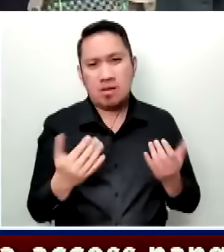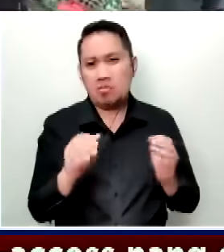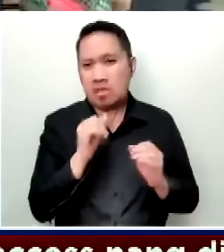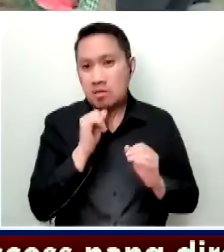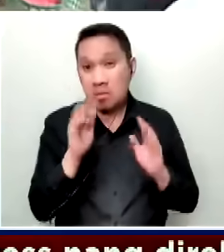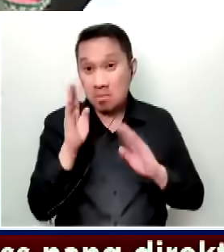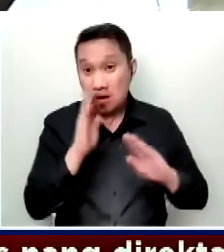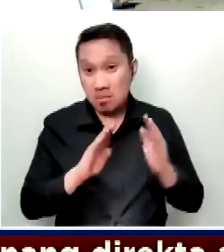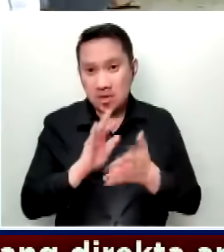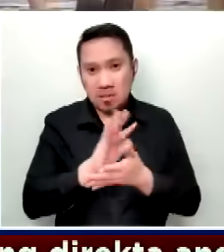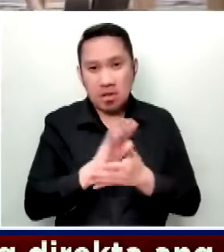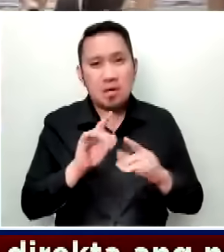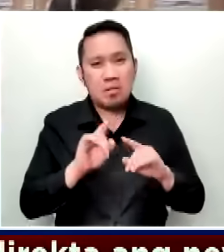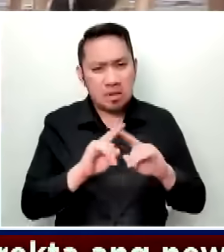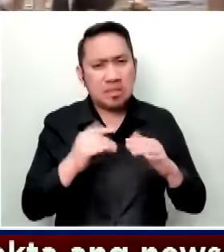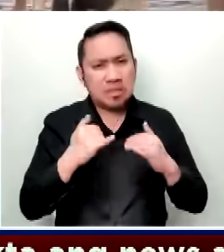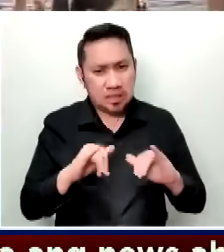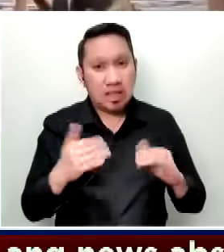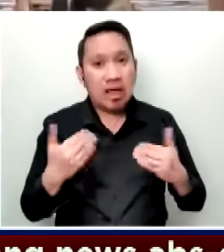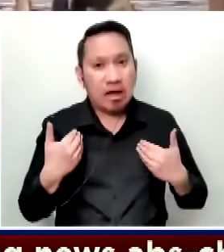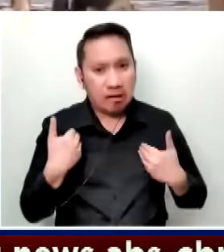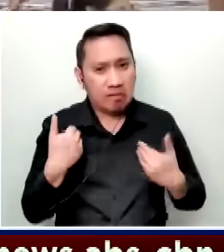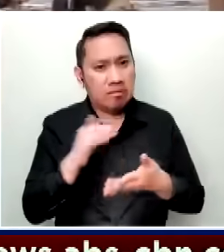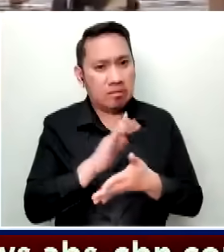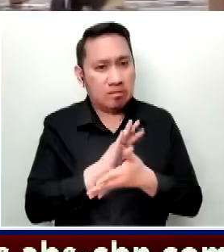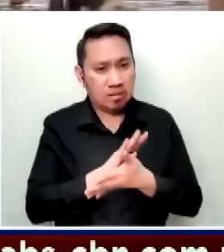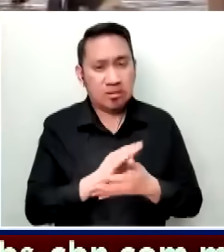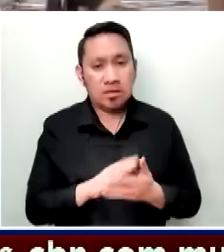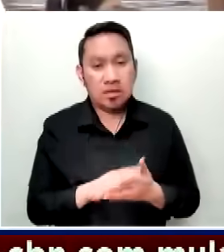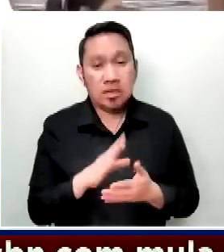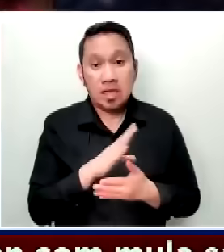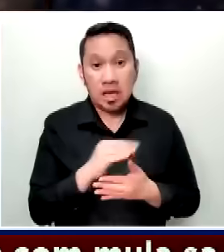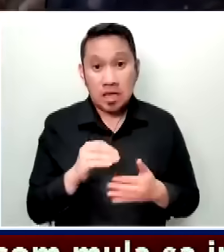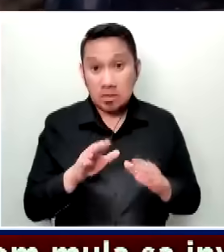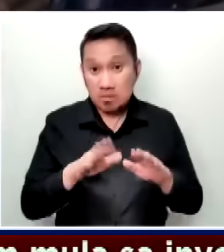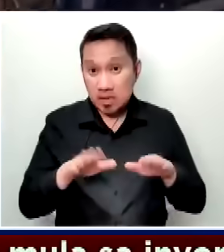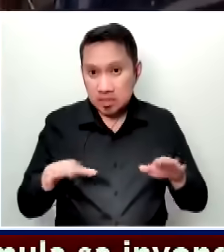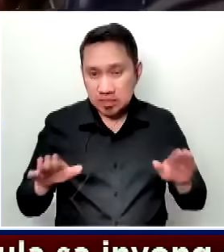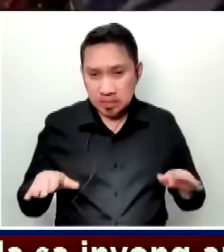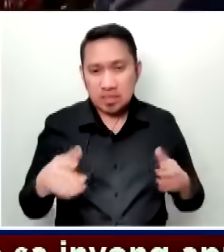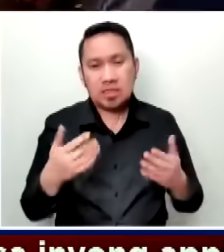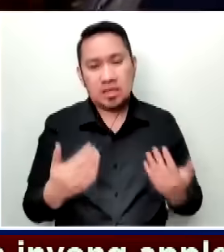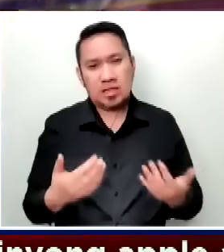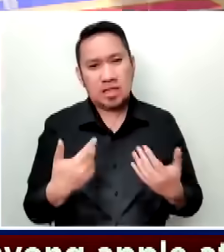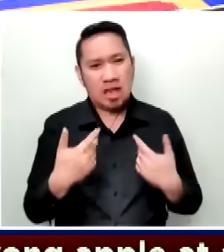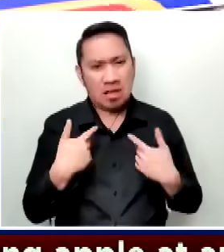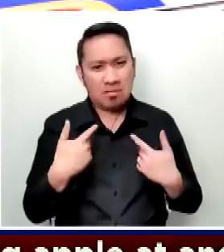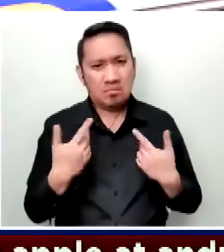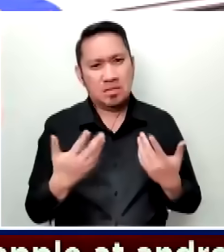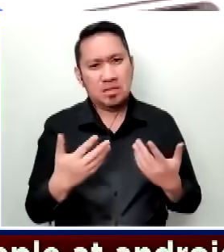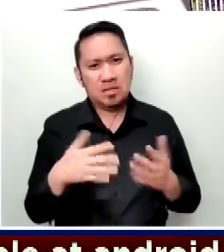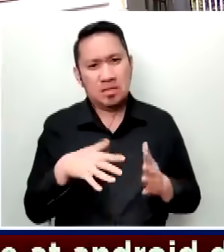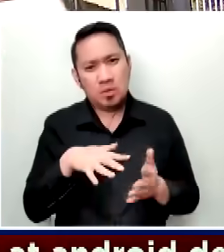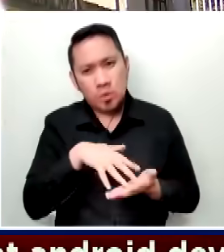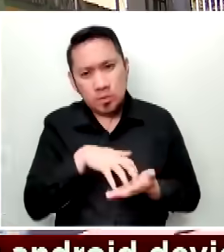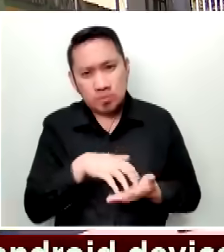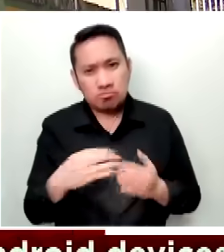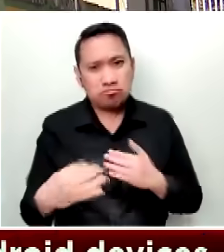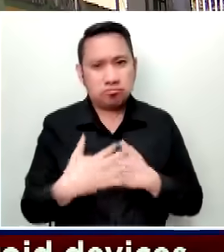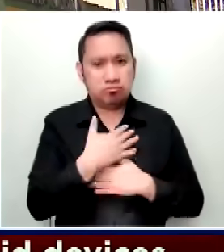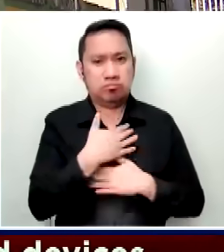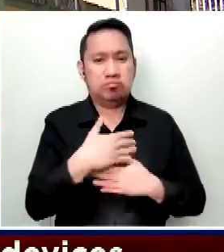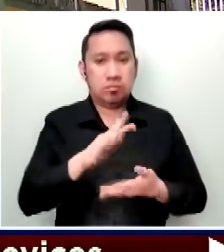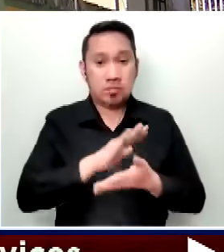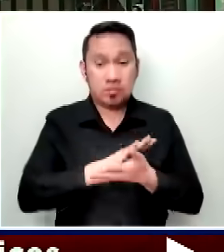nawawala ang banta ng virus at mababa pa niya ang resistance ng mga bata laban sa impeksyon. Samantala, nakapagtala